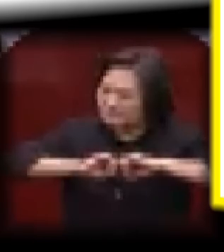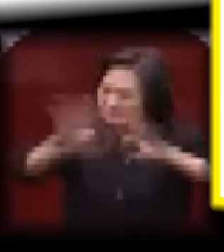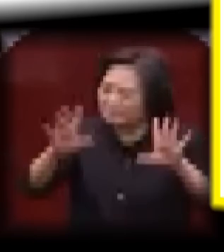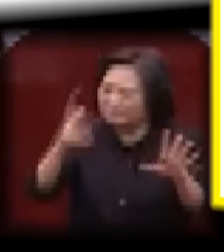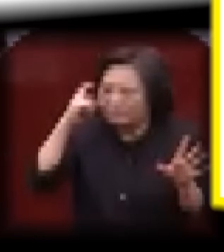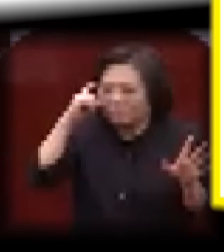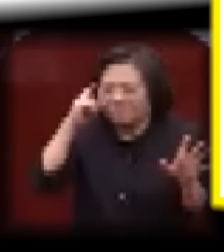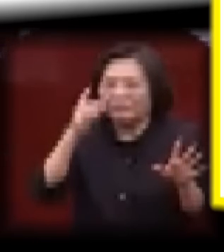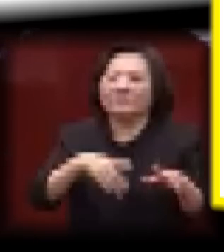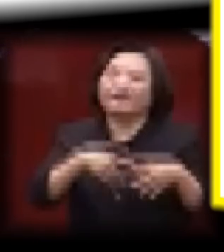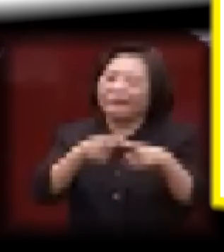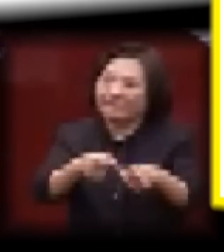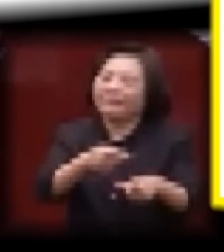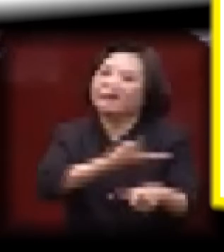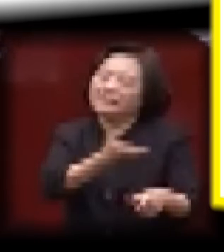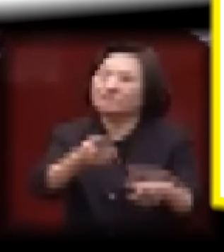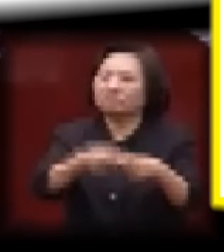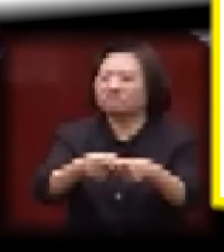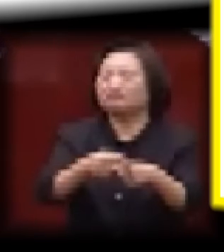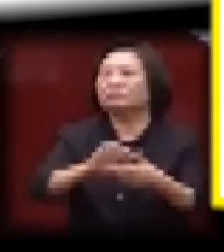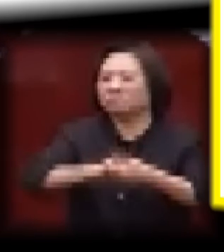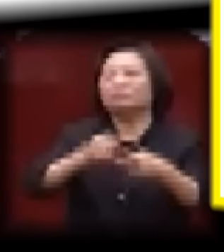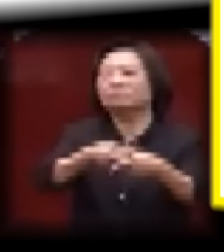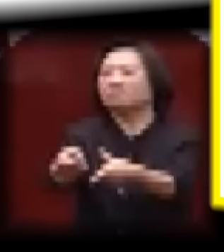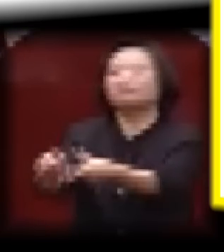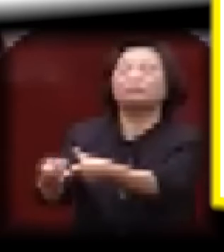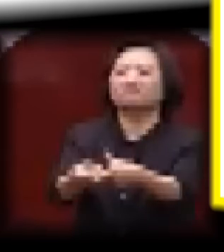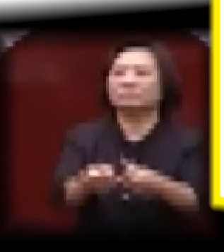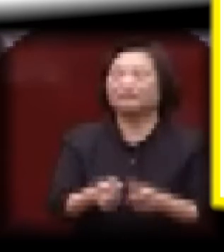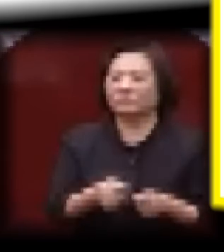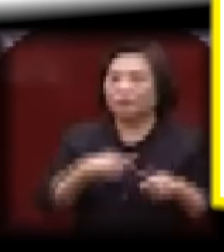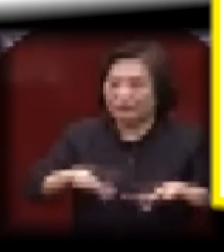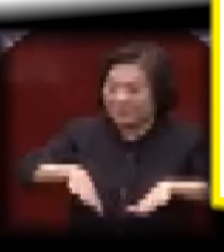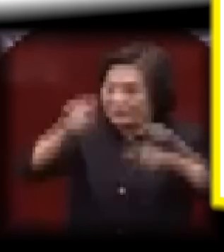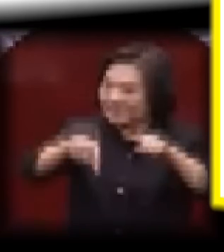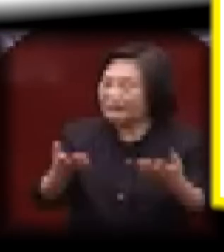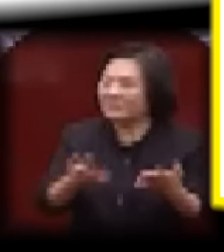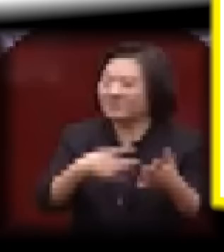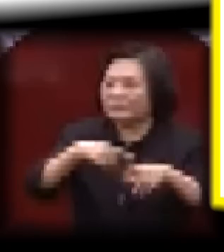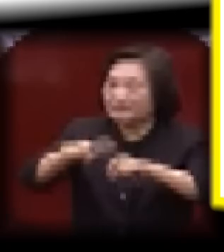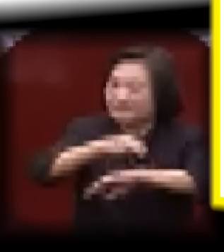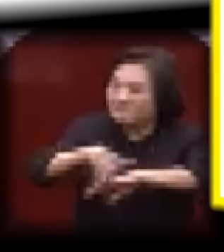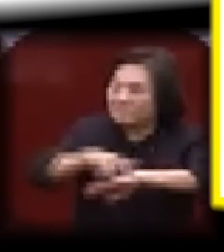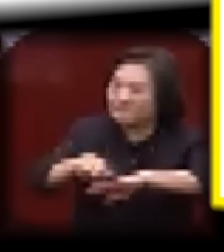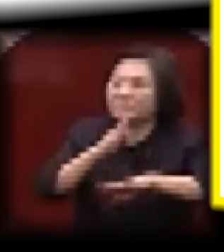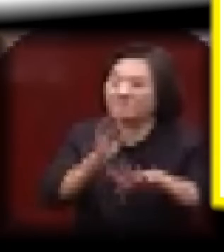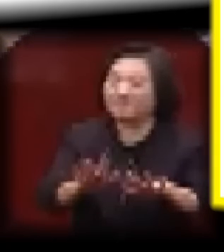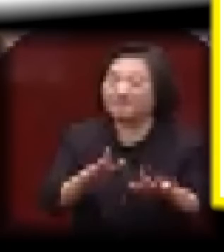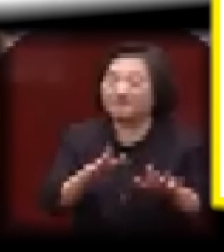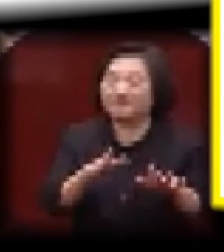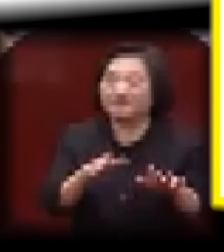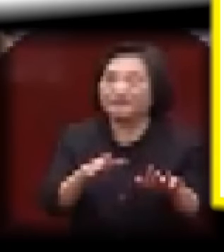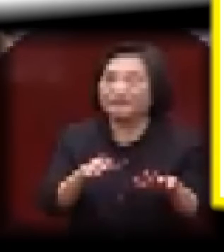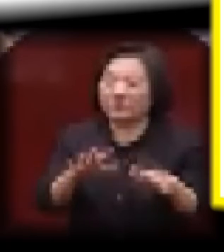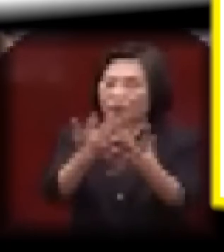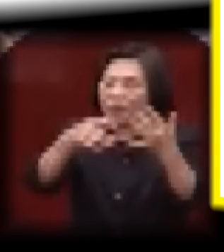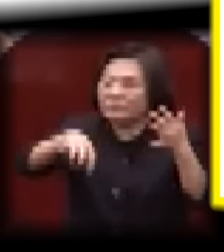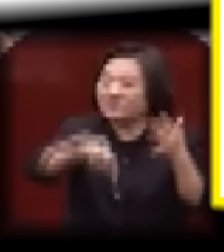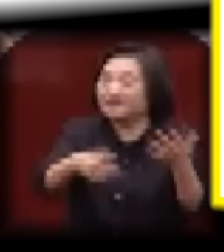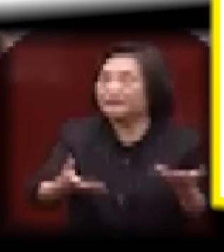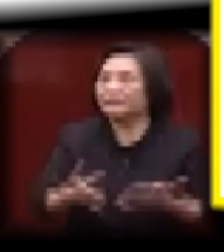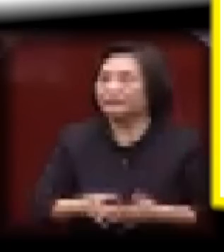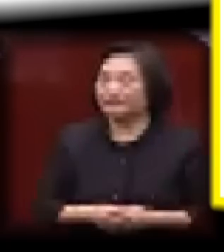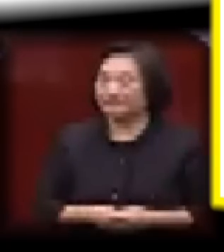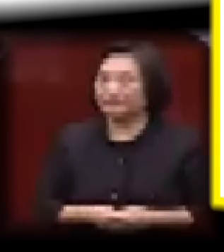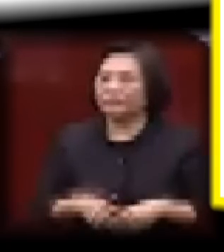开放政府、全民参与、公开透明。我们这是第一个案例哈，设立叫廉政平台，也就是说我们把所有